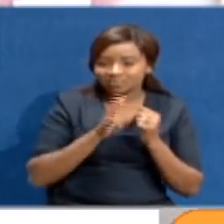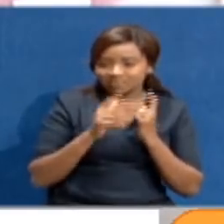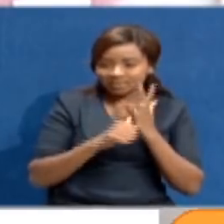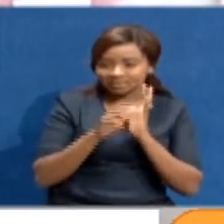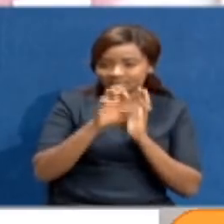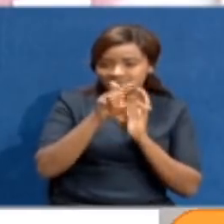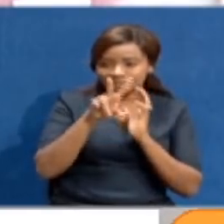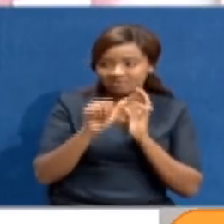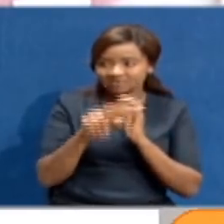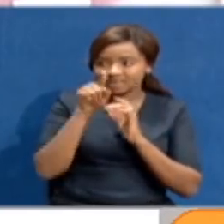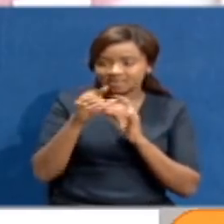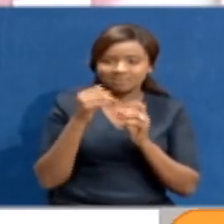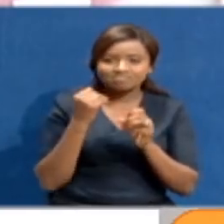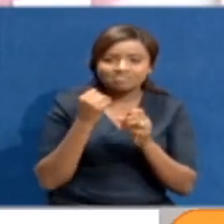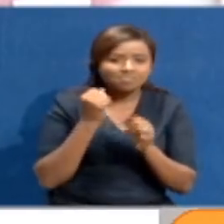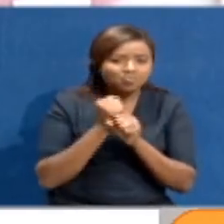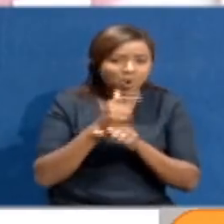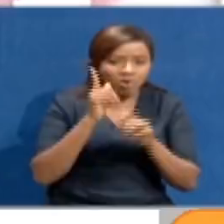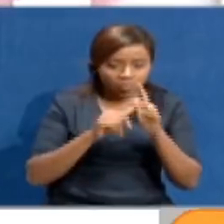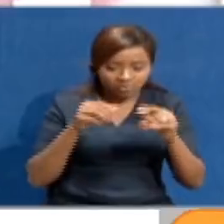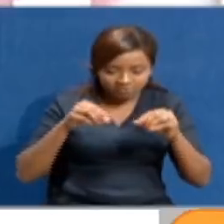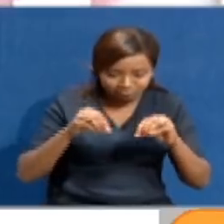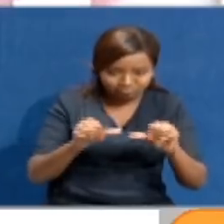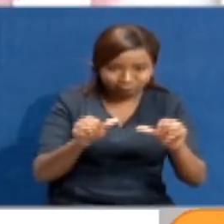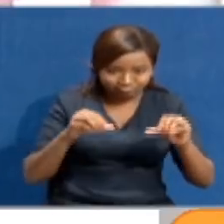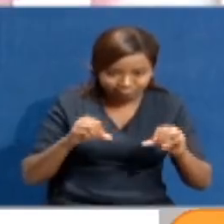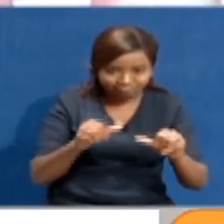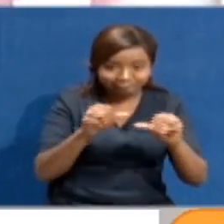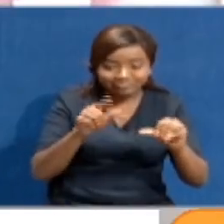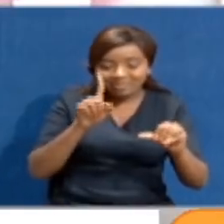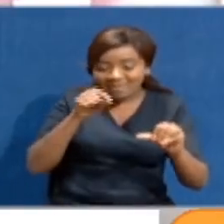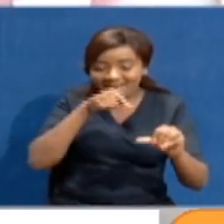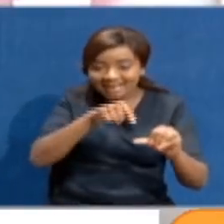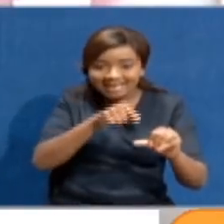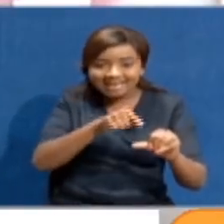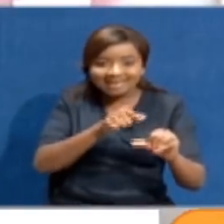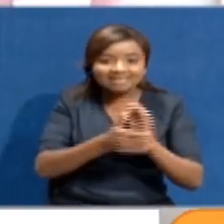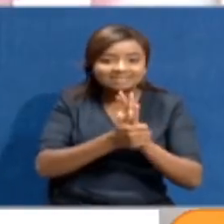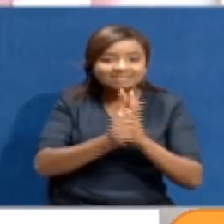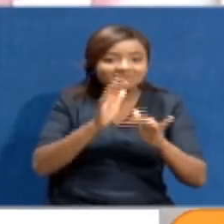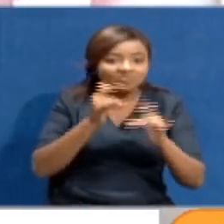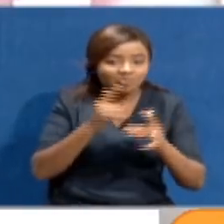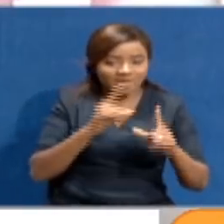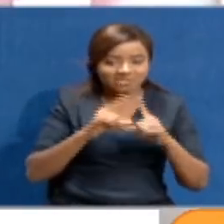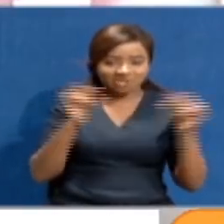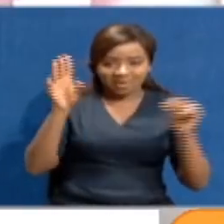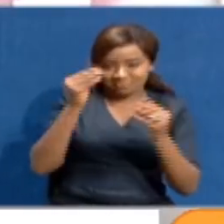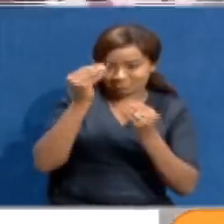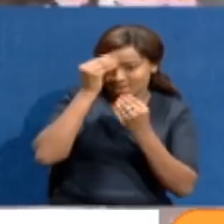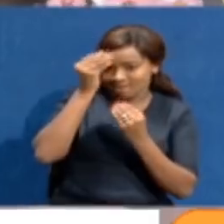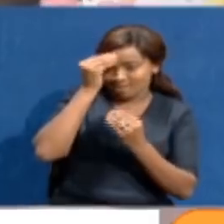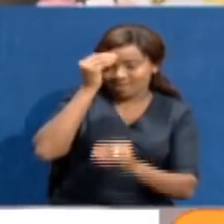ukandaji unaotumia mbinu za Kijapani maarufu kama shiatsu hapa jijini Nairobi.